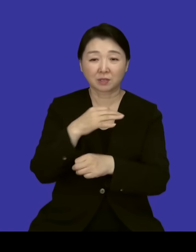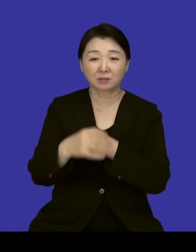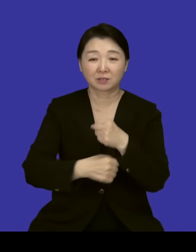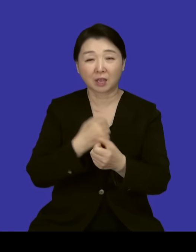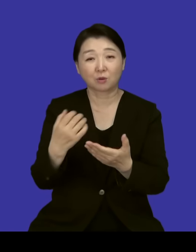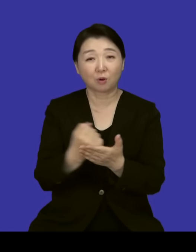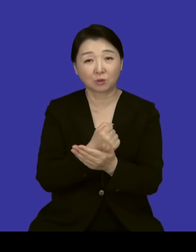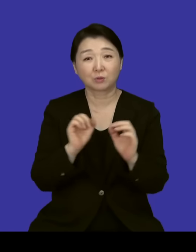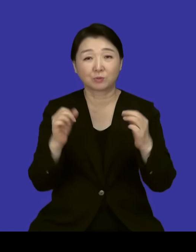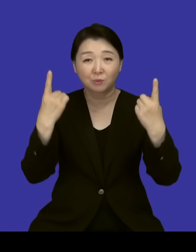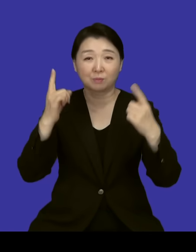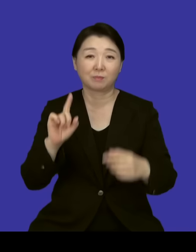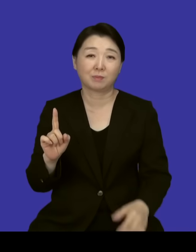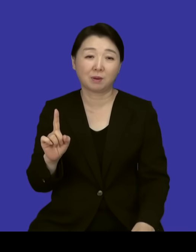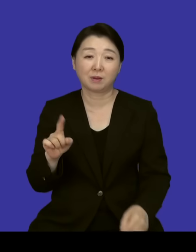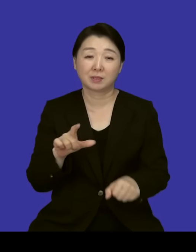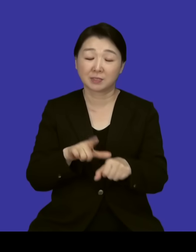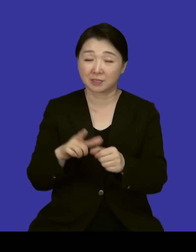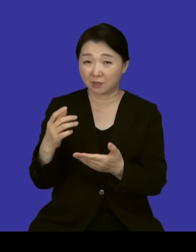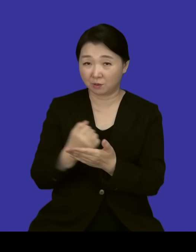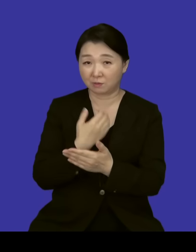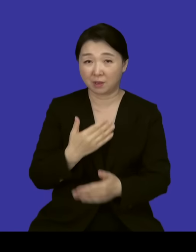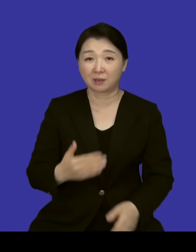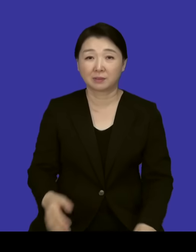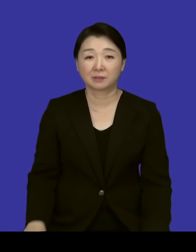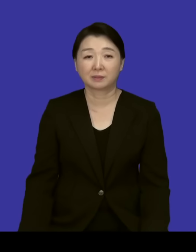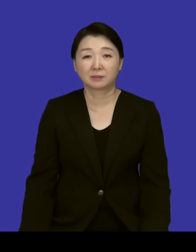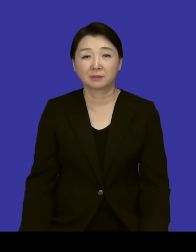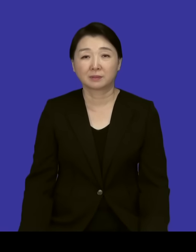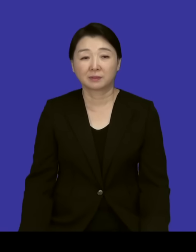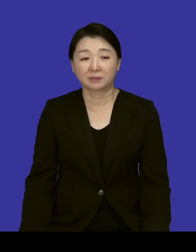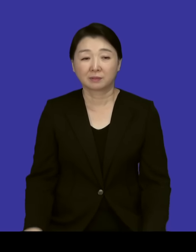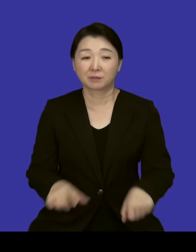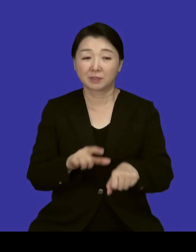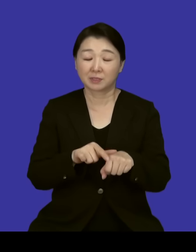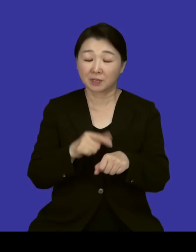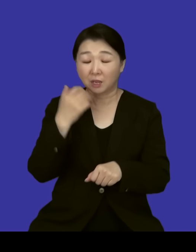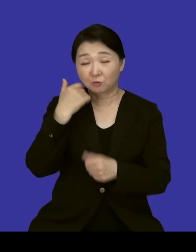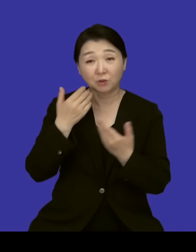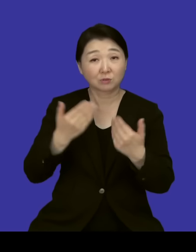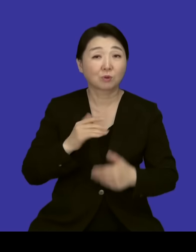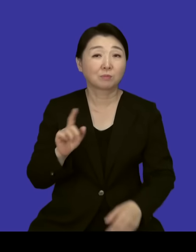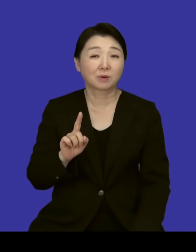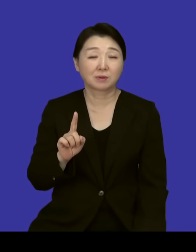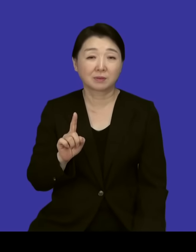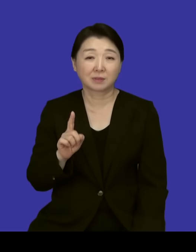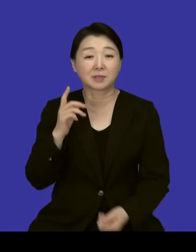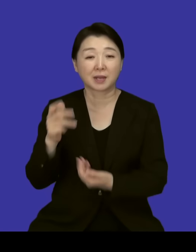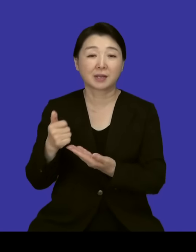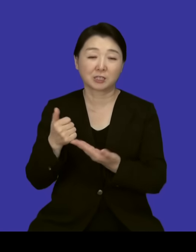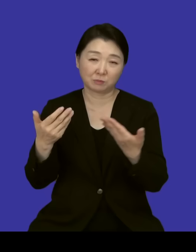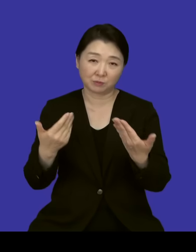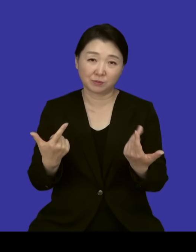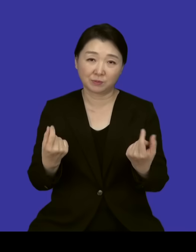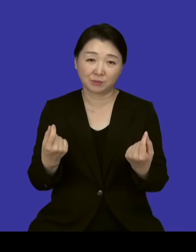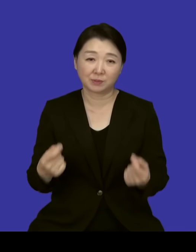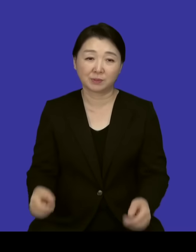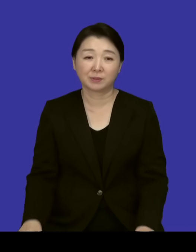얻음과 동시에 시간을 얻게 되거든요. 근데 이 시간은 누가 주신 거죠? 하나님이 주신